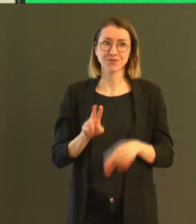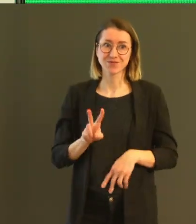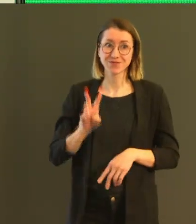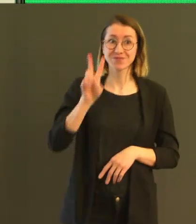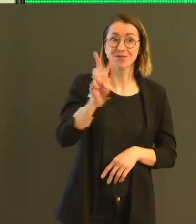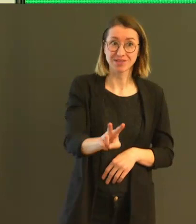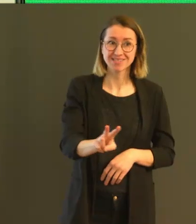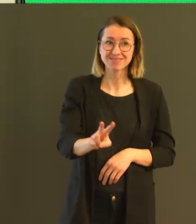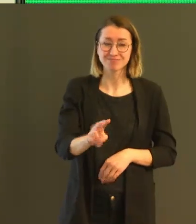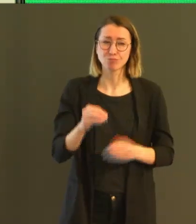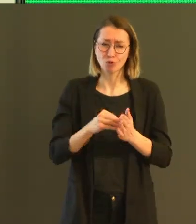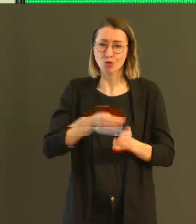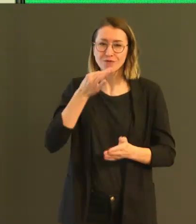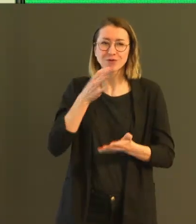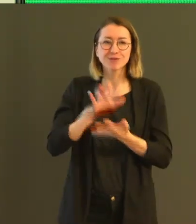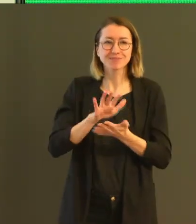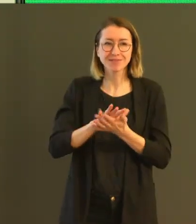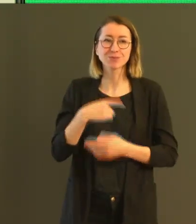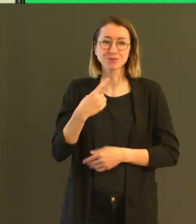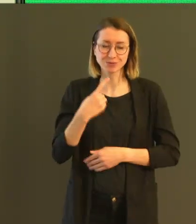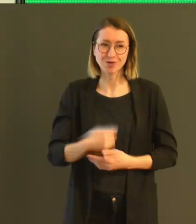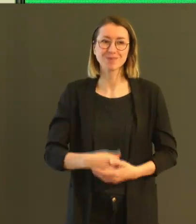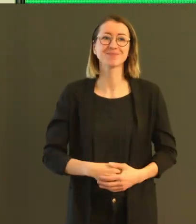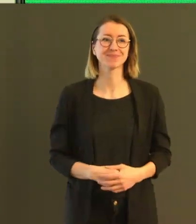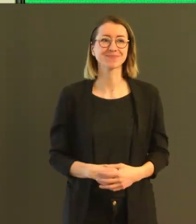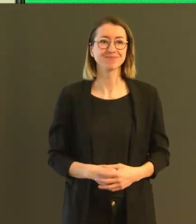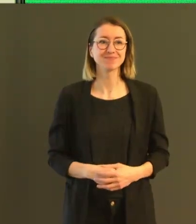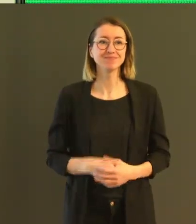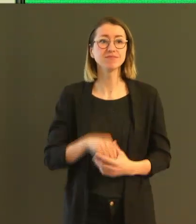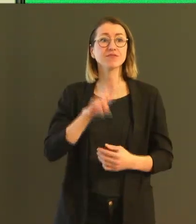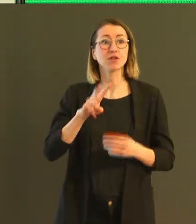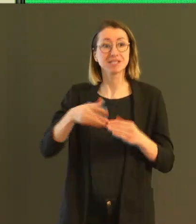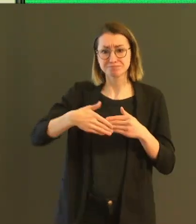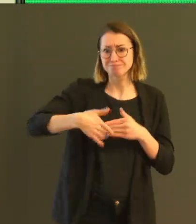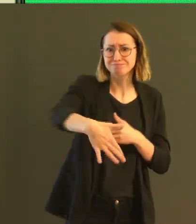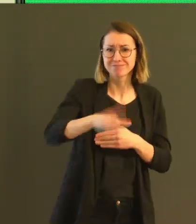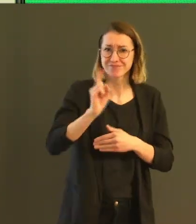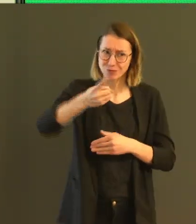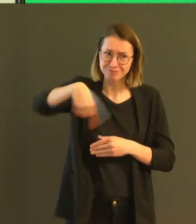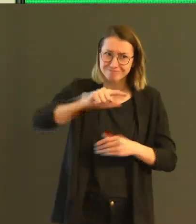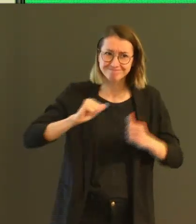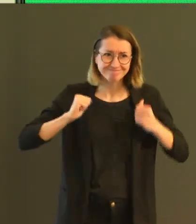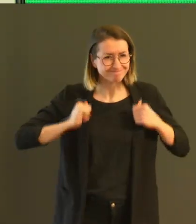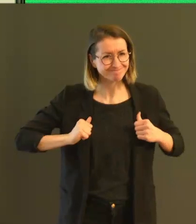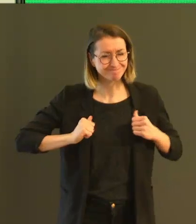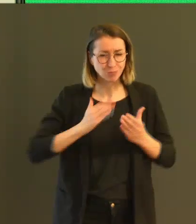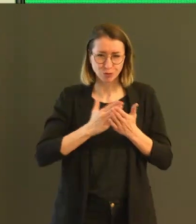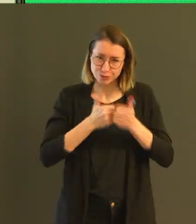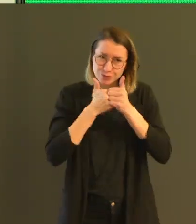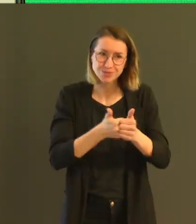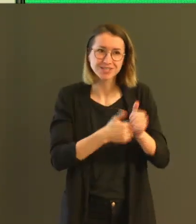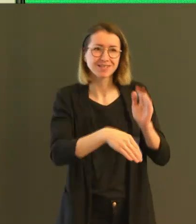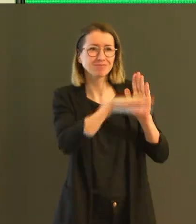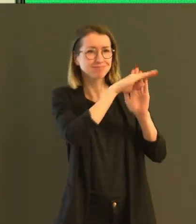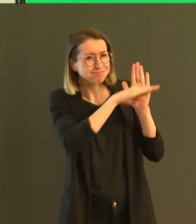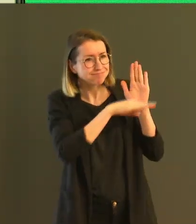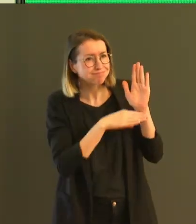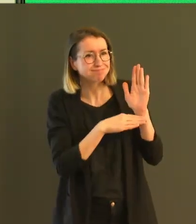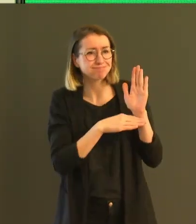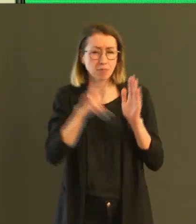de presse d'ici là tenons bon continuons à respecter au mieux nos nouveaux réflexes